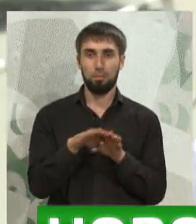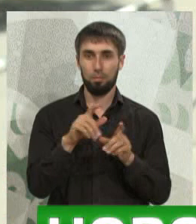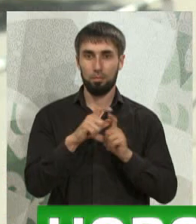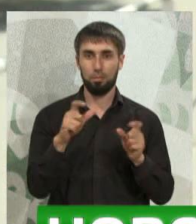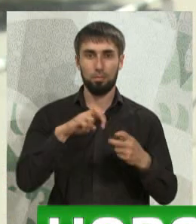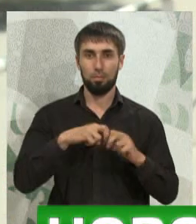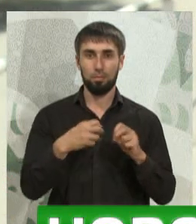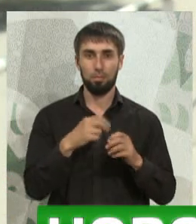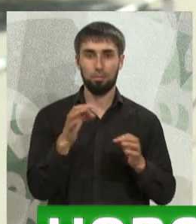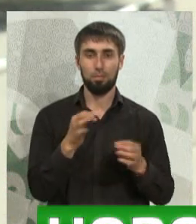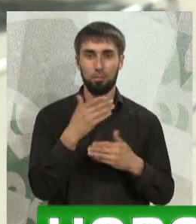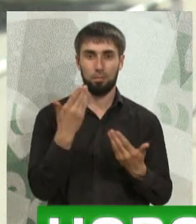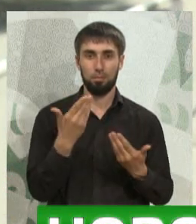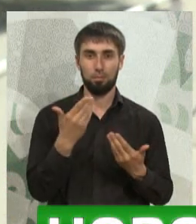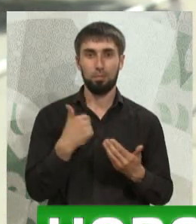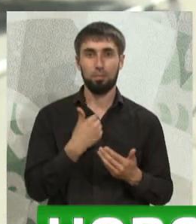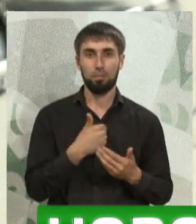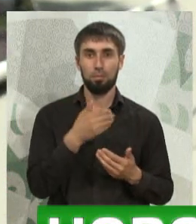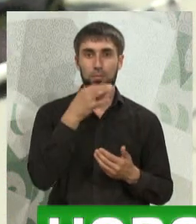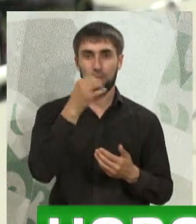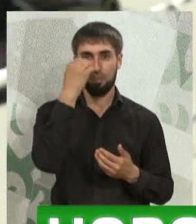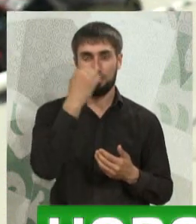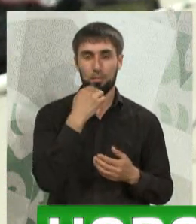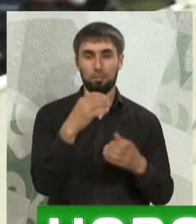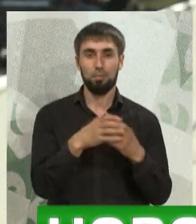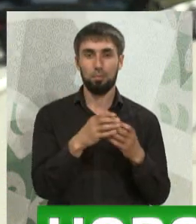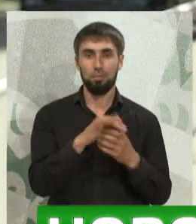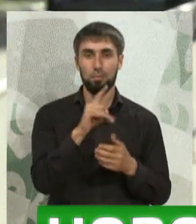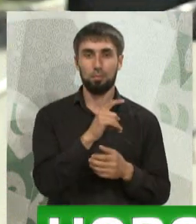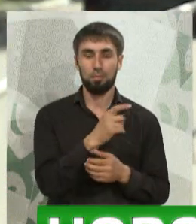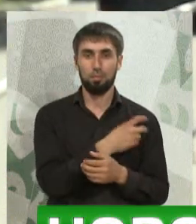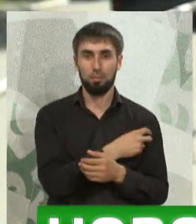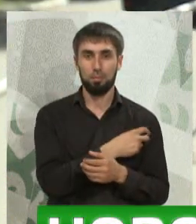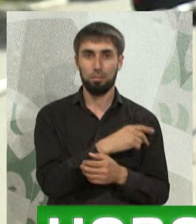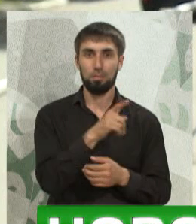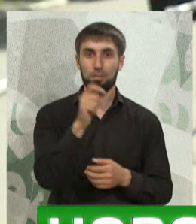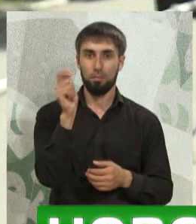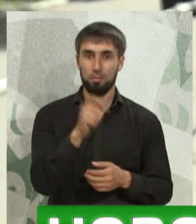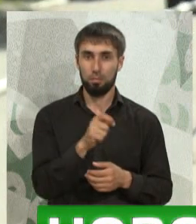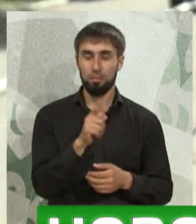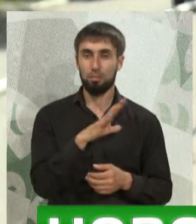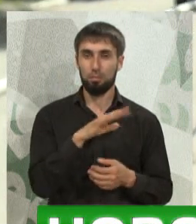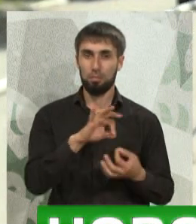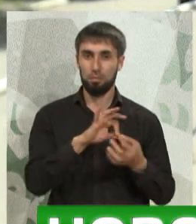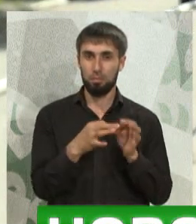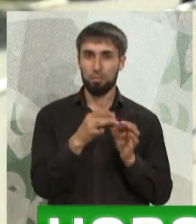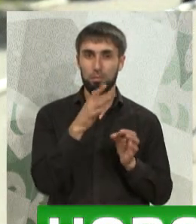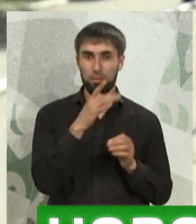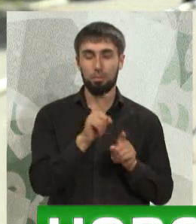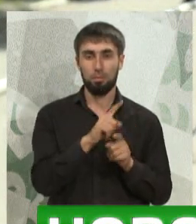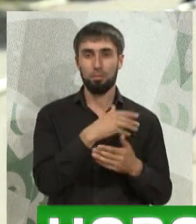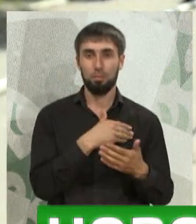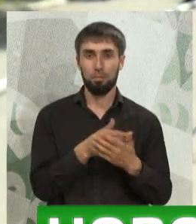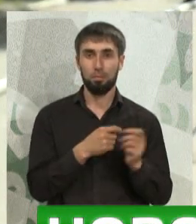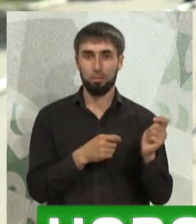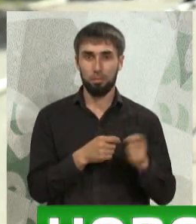никаких нет. Хотелось бы поблагодарить группу врачей, которые приехали сегодня, несмотря на сложившуюся сложную эпидемиологическую ситуацию во